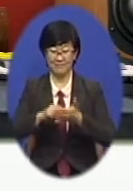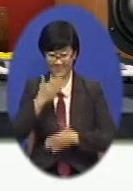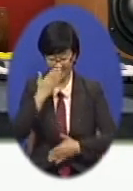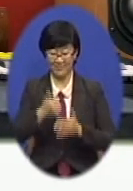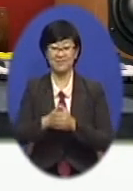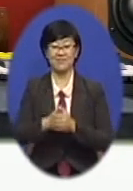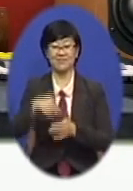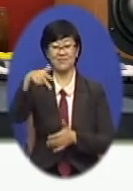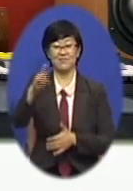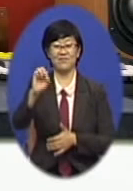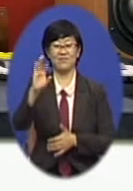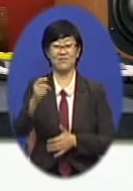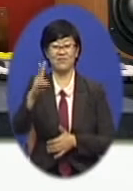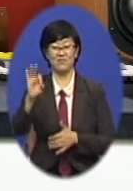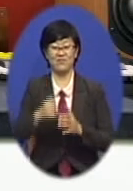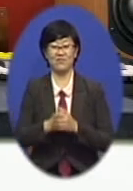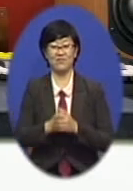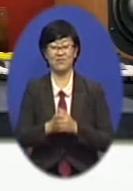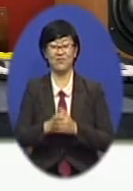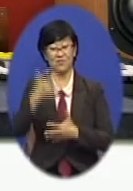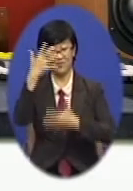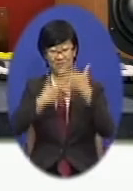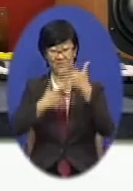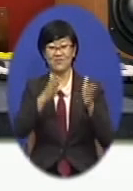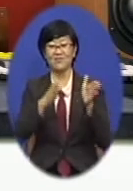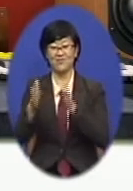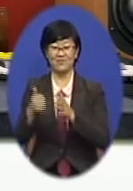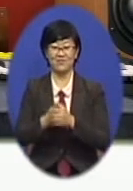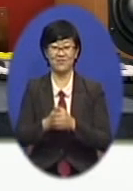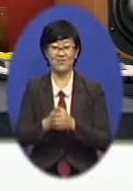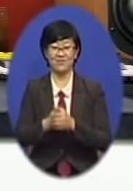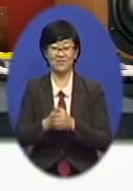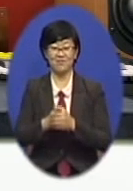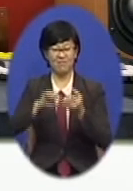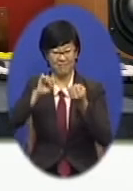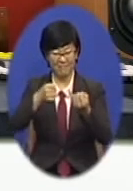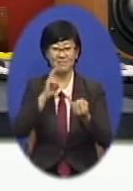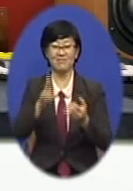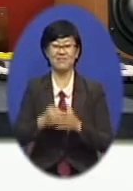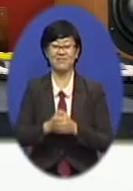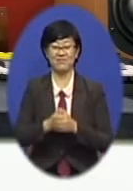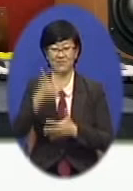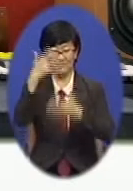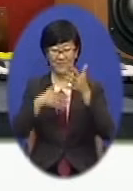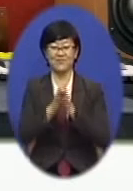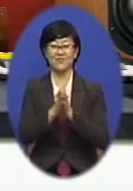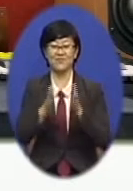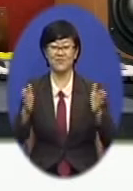가수 정호양 씨 뮤직비디오 준비했습니다. 이 웬수야